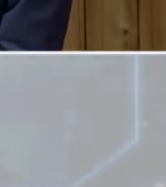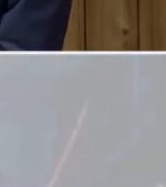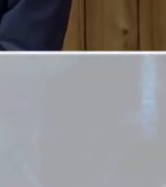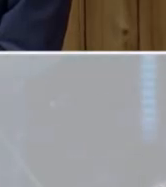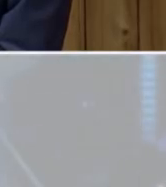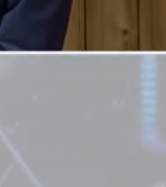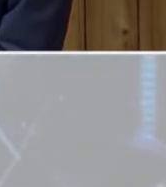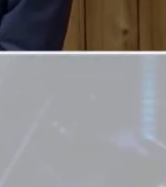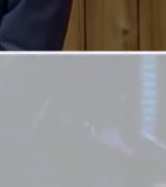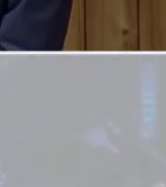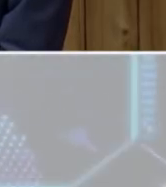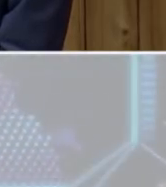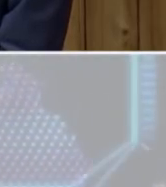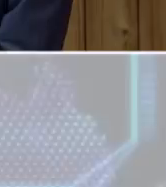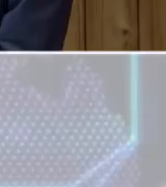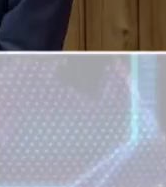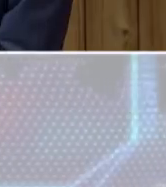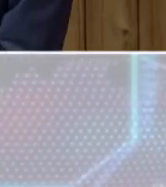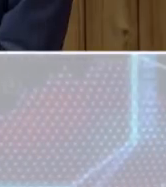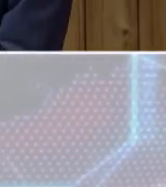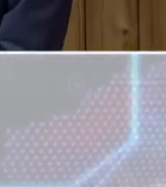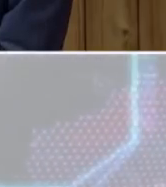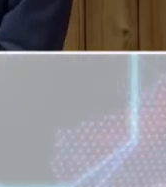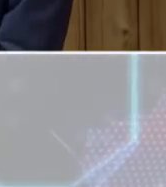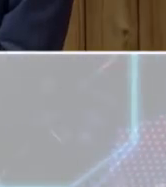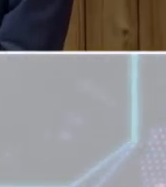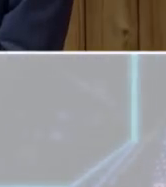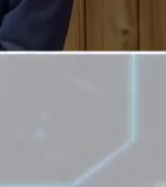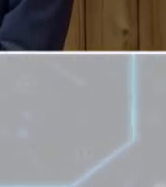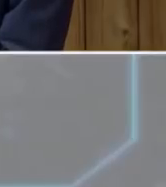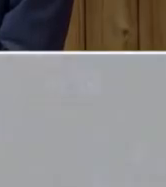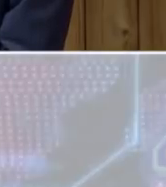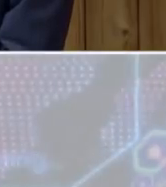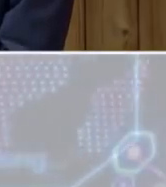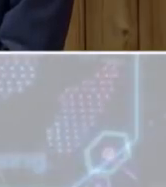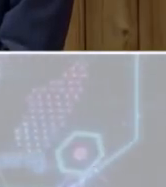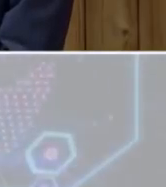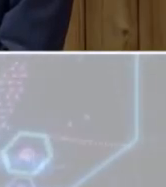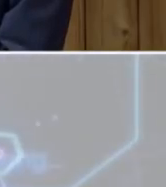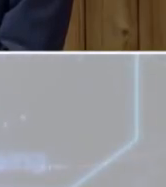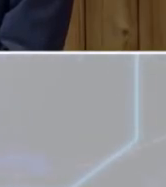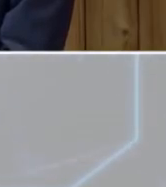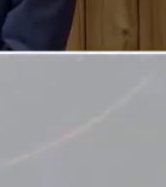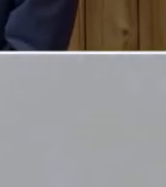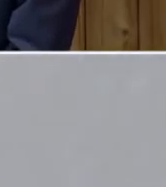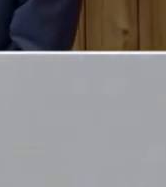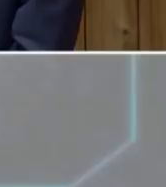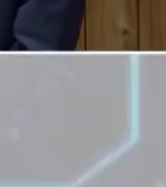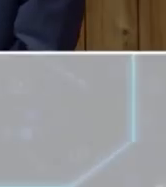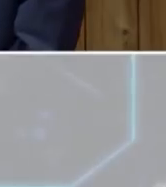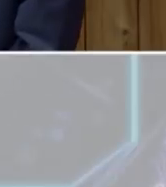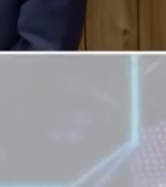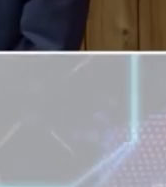นี่ท่านถ้าเกิดเขาอภิปรายหรือถ้าเขาตอบเรื่องนี้พวกผมก็ประท้วงในข้อนี้นะท่านประธานครับเนี่ยเพราะมันก็เป็นเรื่องเศรษฐกิจเดี๋ยวก็จะมีคนพู